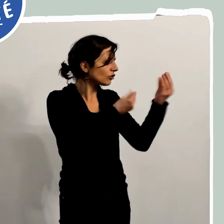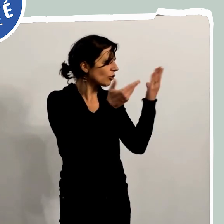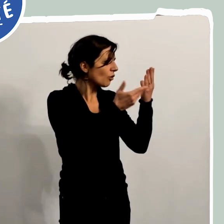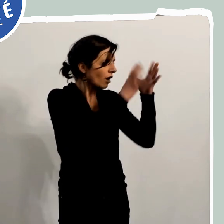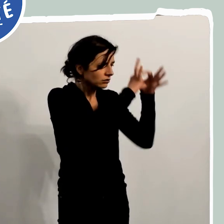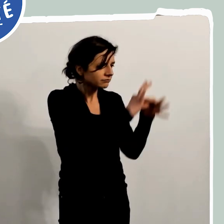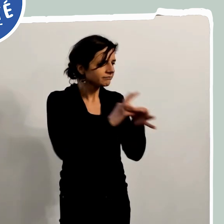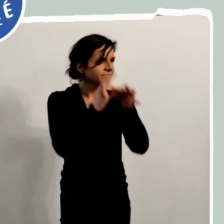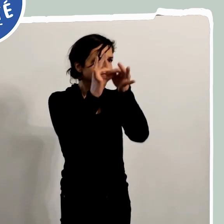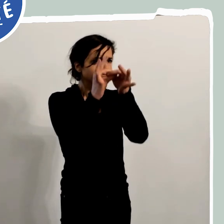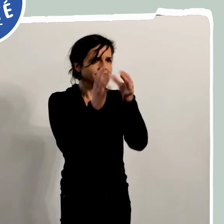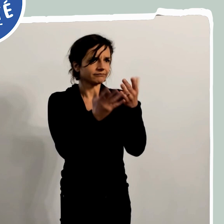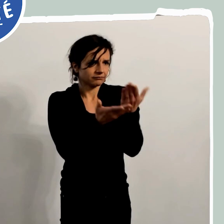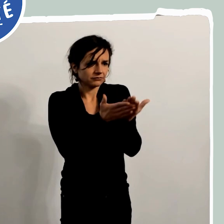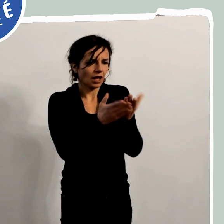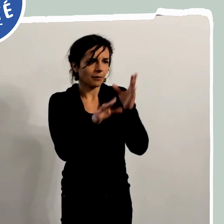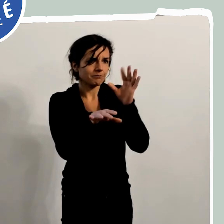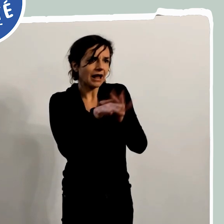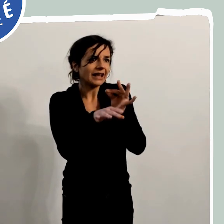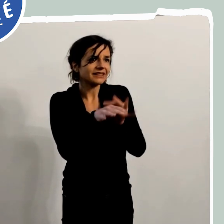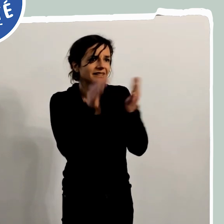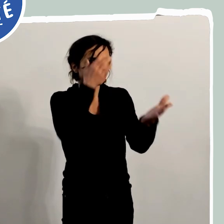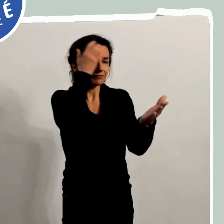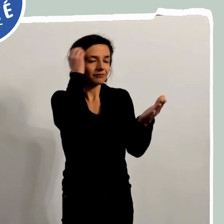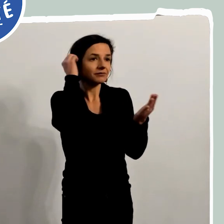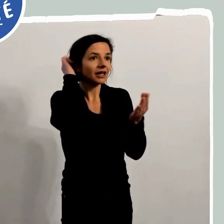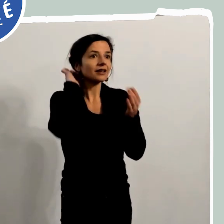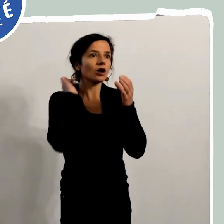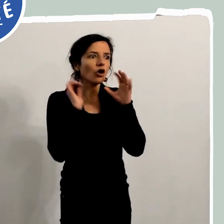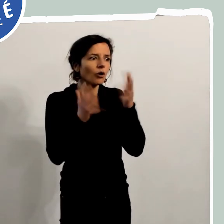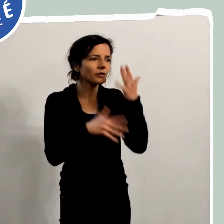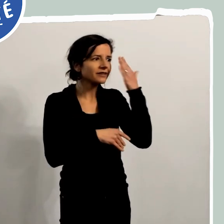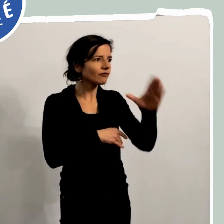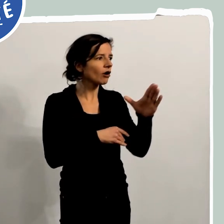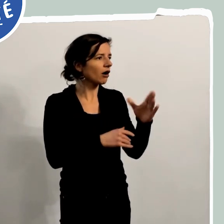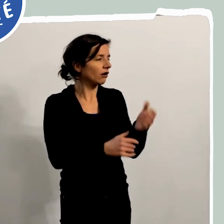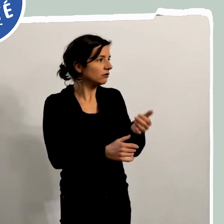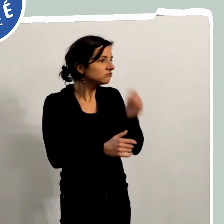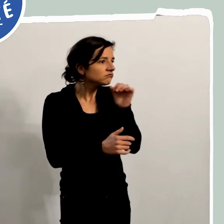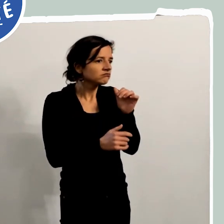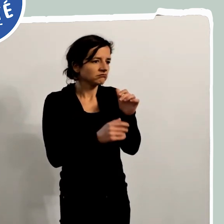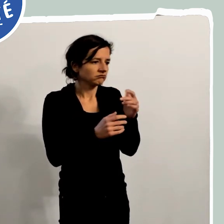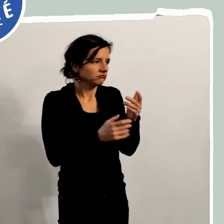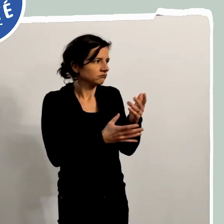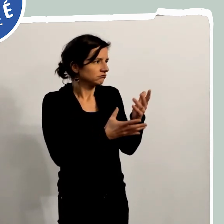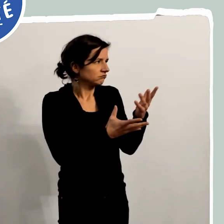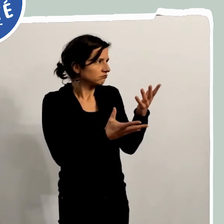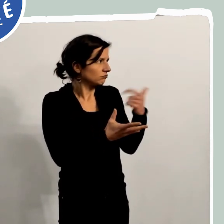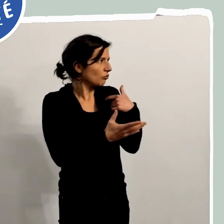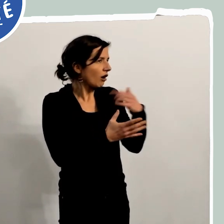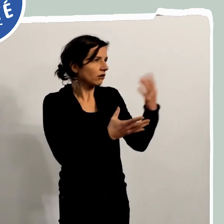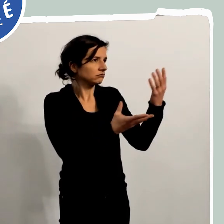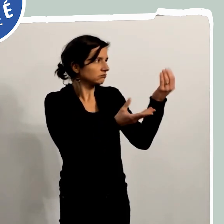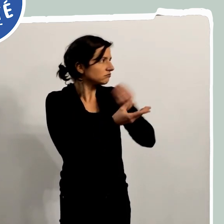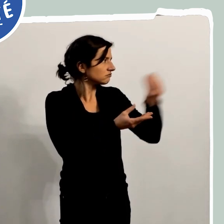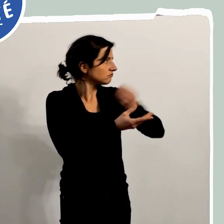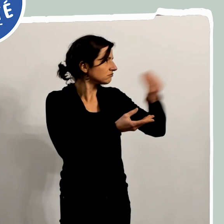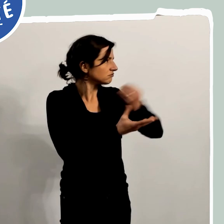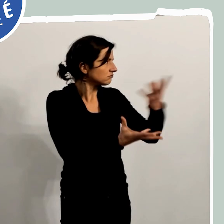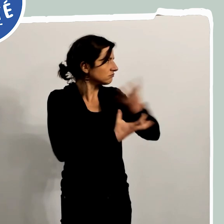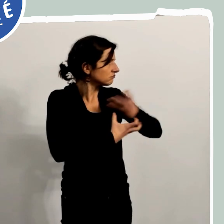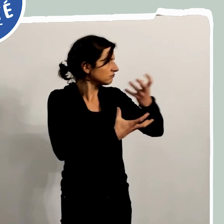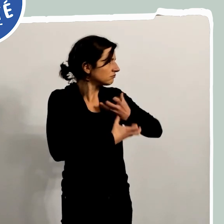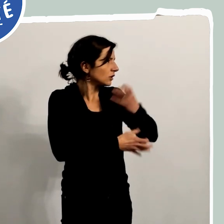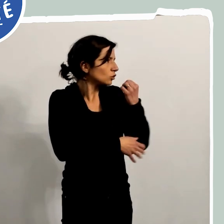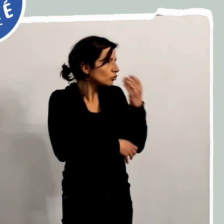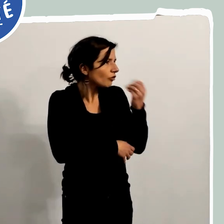exposition à tel ou tel polluant? Sauf à mesurer dans les liquides physiologiques, les urines, le sang. Avec Fabrice, on a